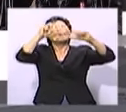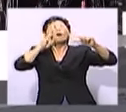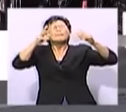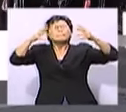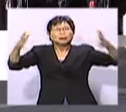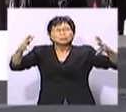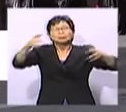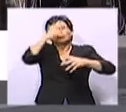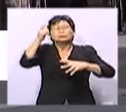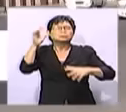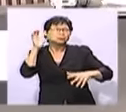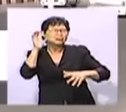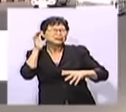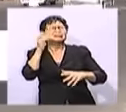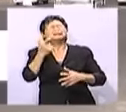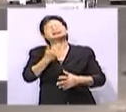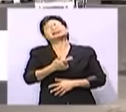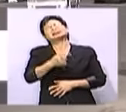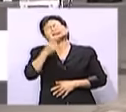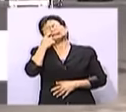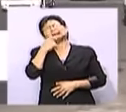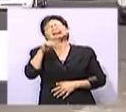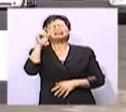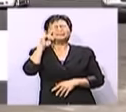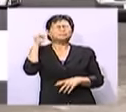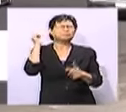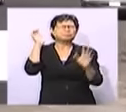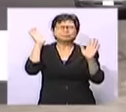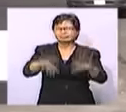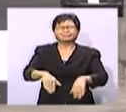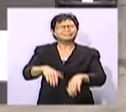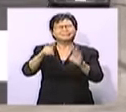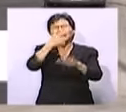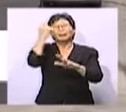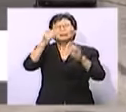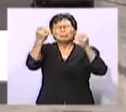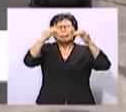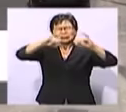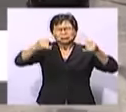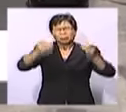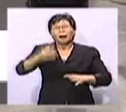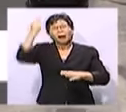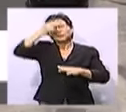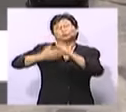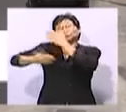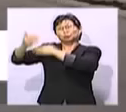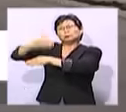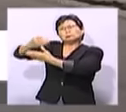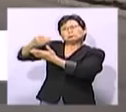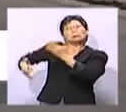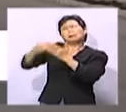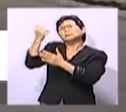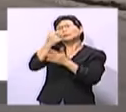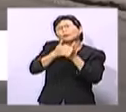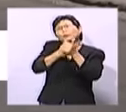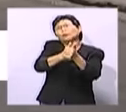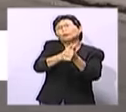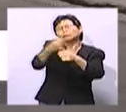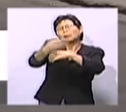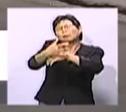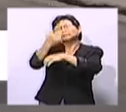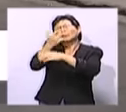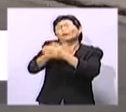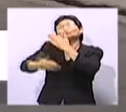Ia mungkin kedengaran remeh tetapi ramai dalam kalangan jemaah haji pada tahun-tahun sebelum ini gagal mengikuti nasihat